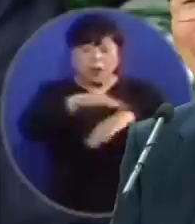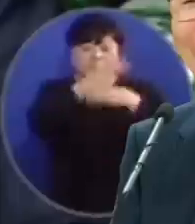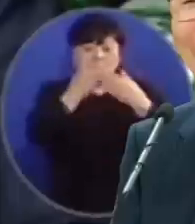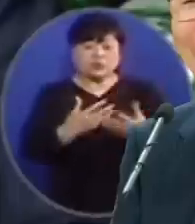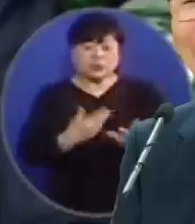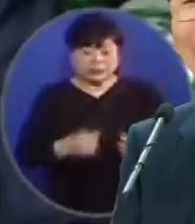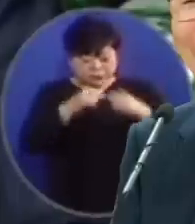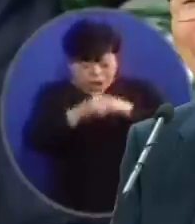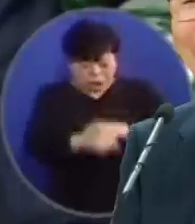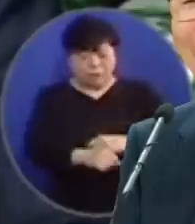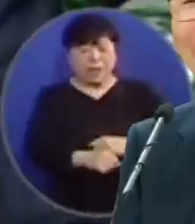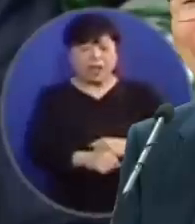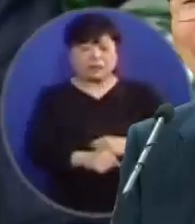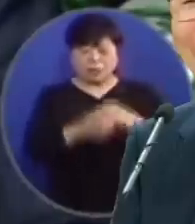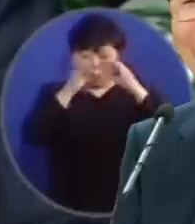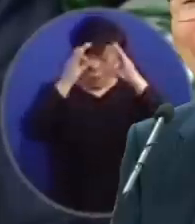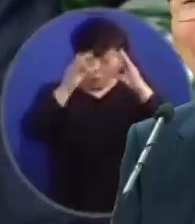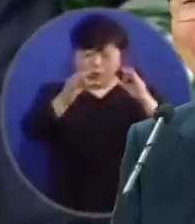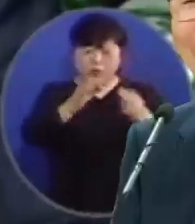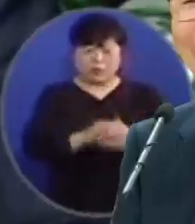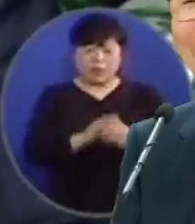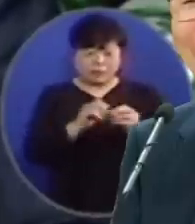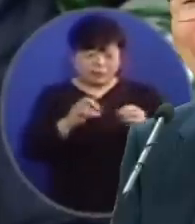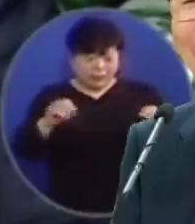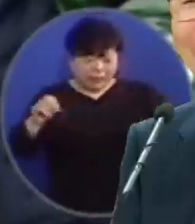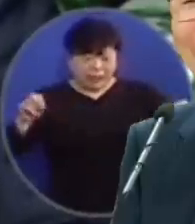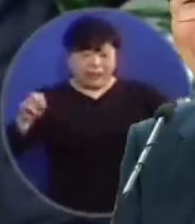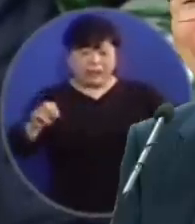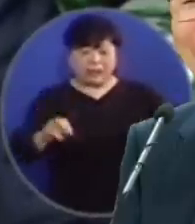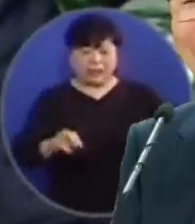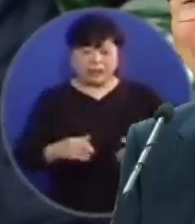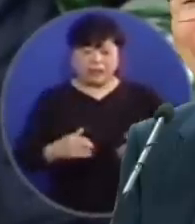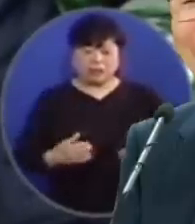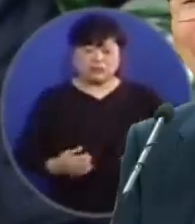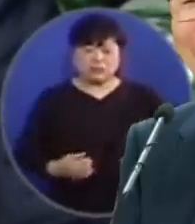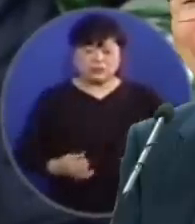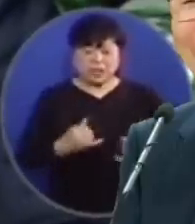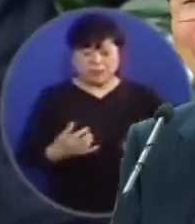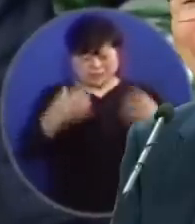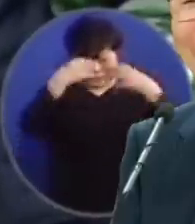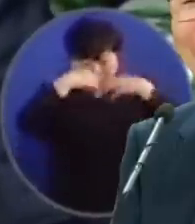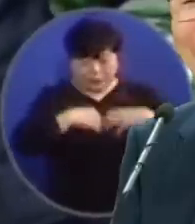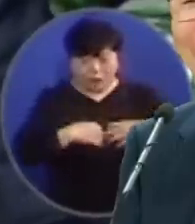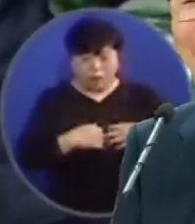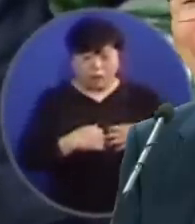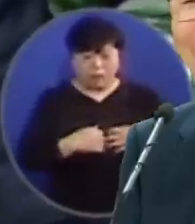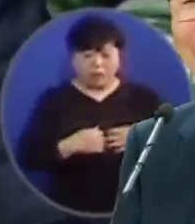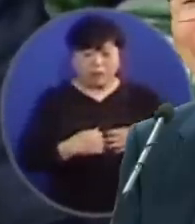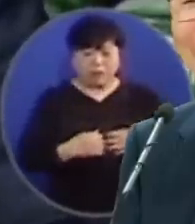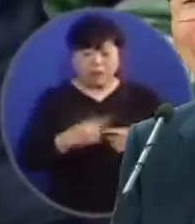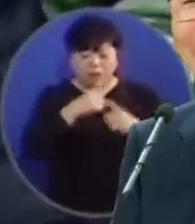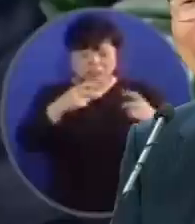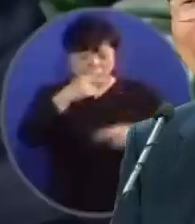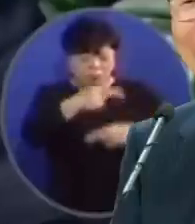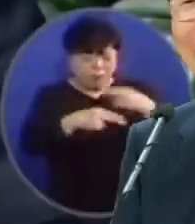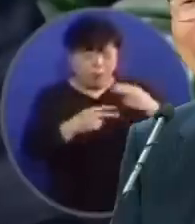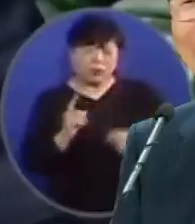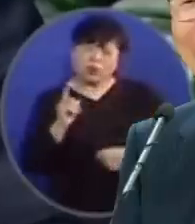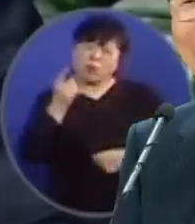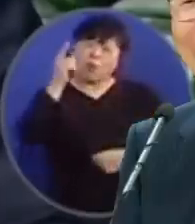좌절과 절망으로 부정적으로 보는 것입니다. 그 땅은 주민을 삼키는 땅이다. 그 성벽은 말할 수 없이